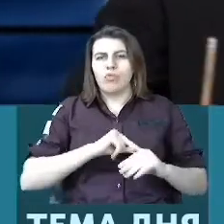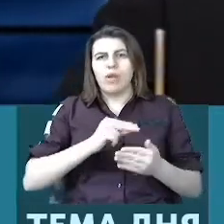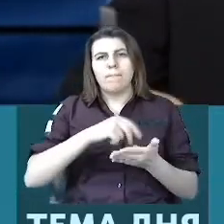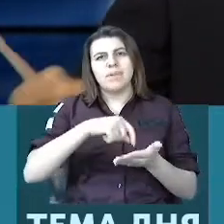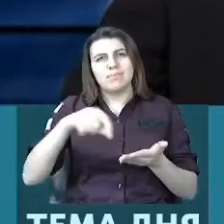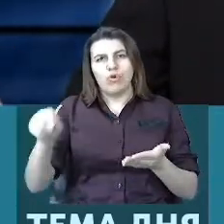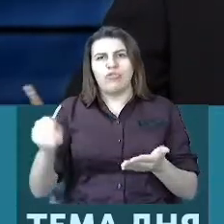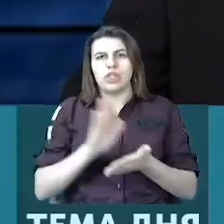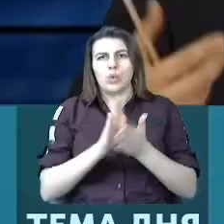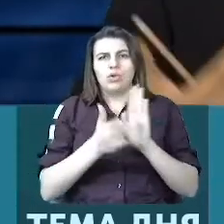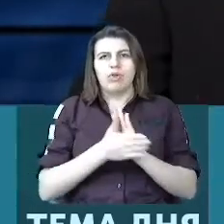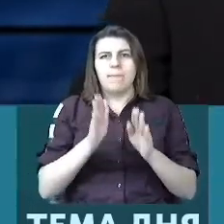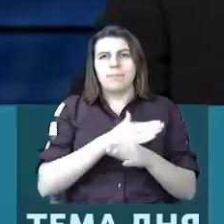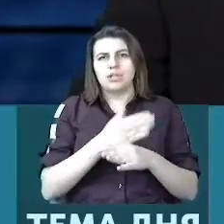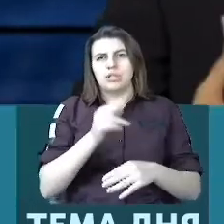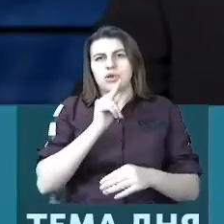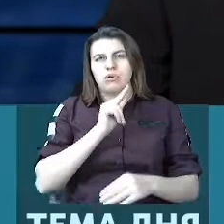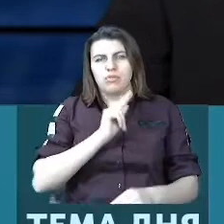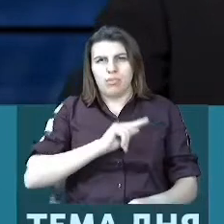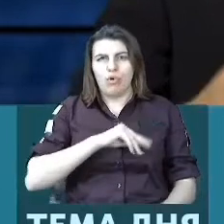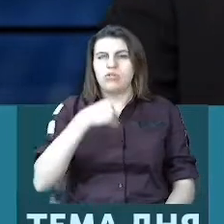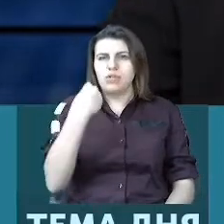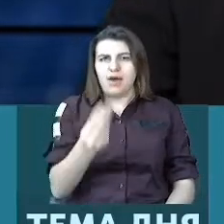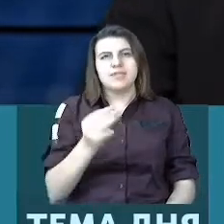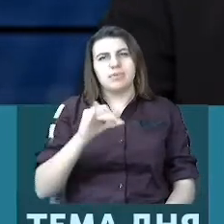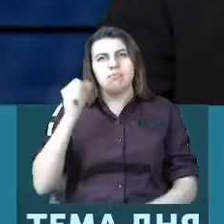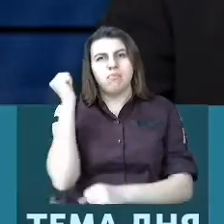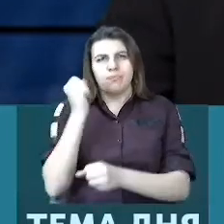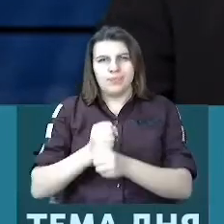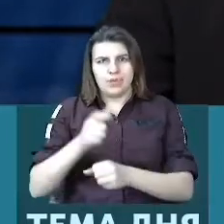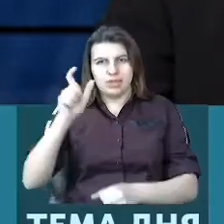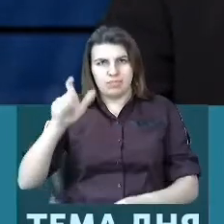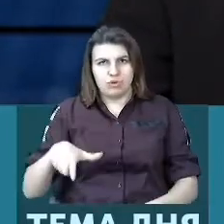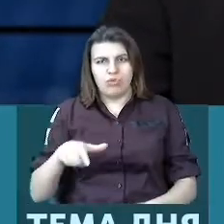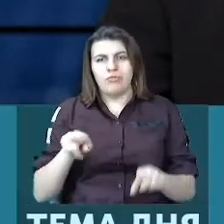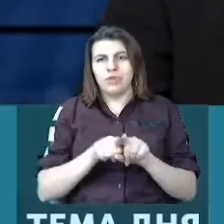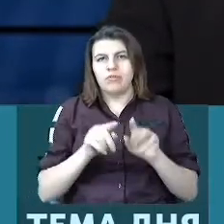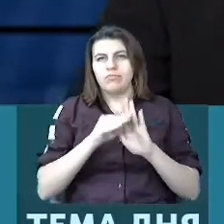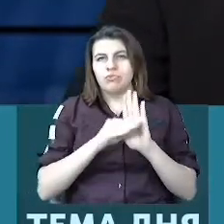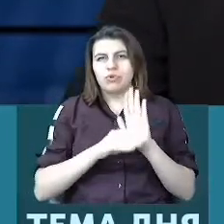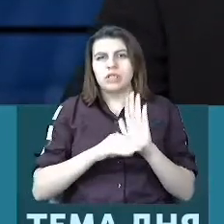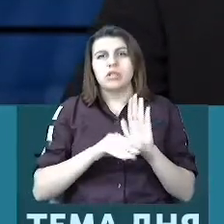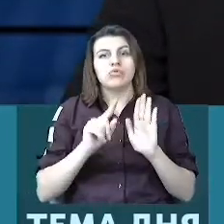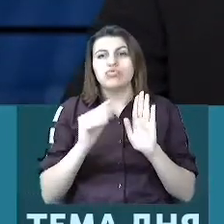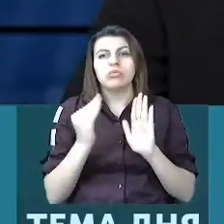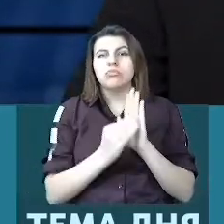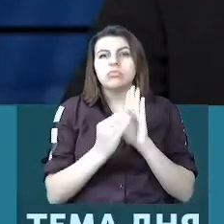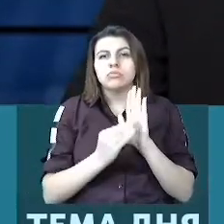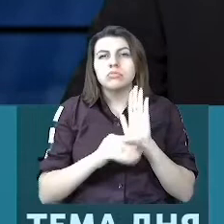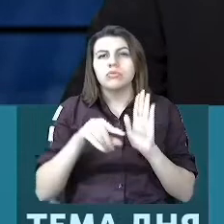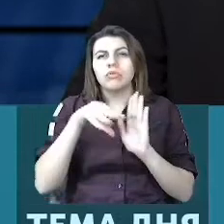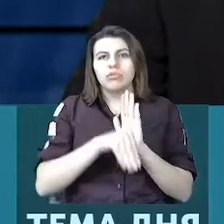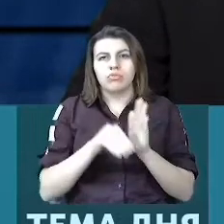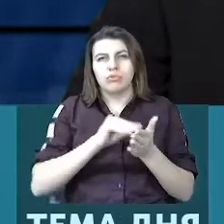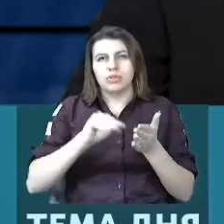і робітником. І в ньому, зокрема, от в цих пунктах визначається, так, що має бути в трудовий договір вписано. Тут